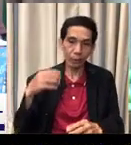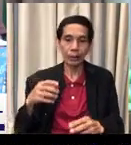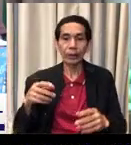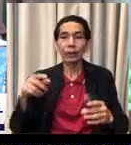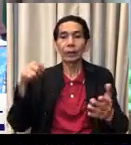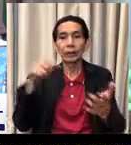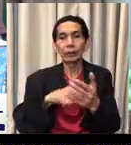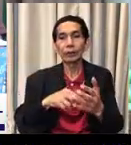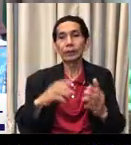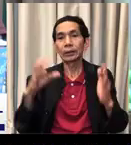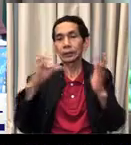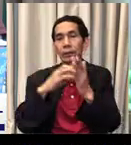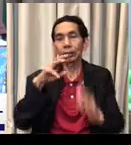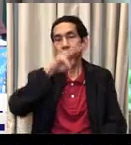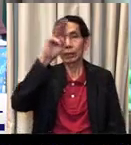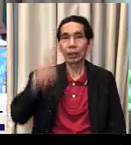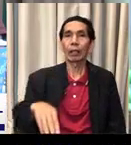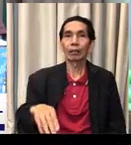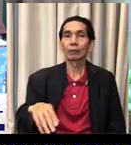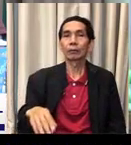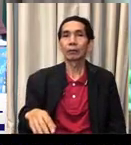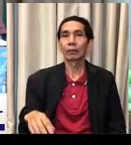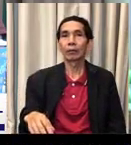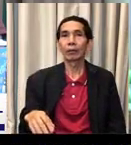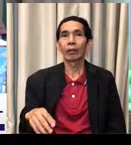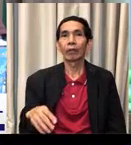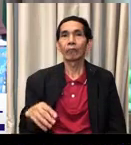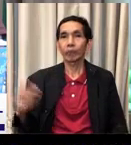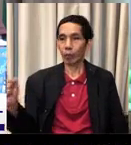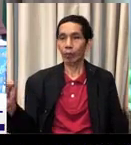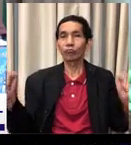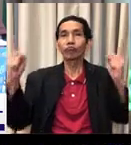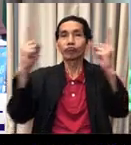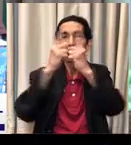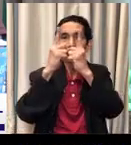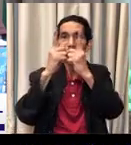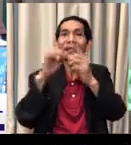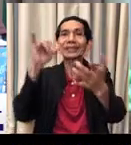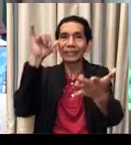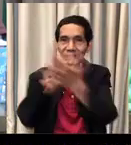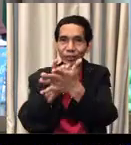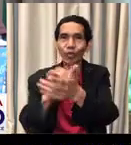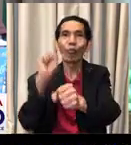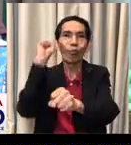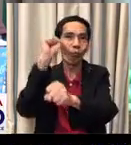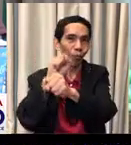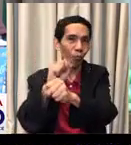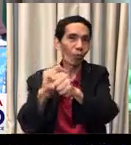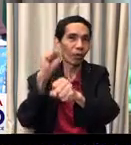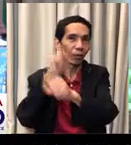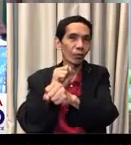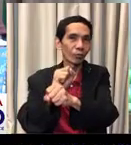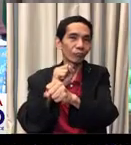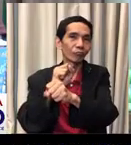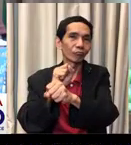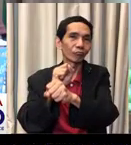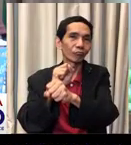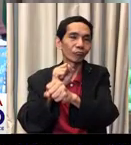syudad ng Maynila. O, magpangita sila. O, yun trabaho namin. O, yun ang gagampanan